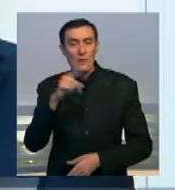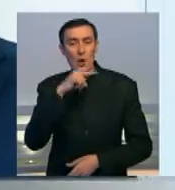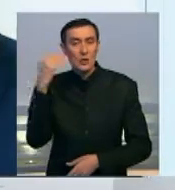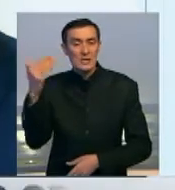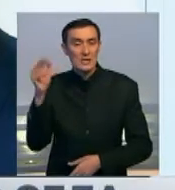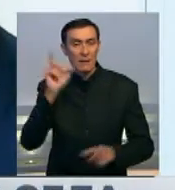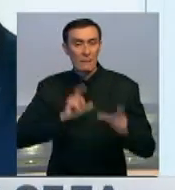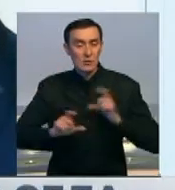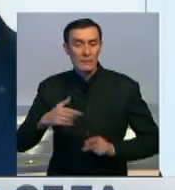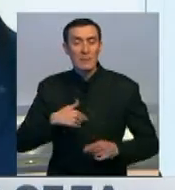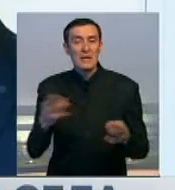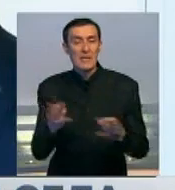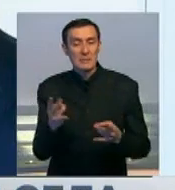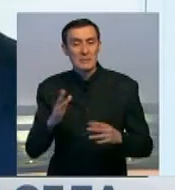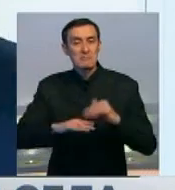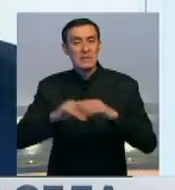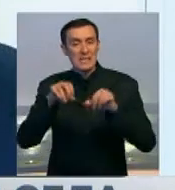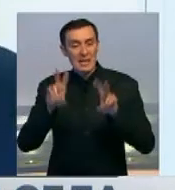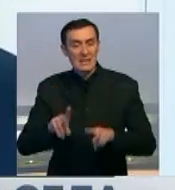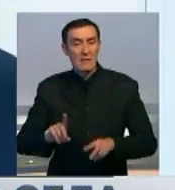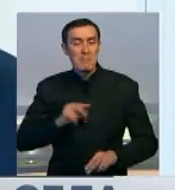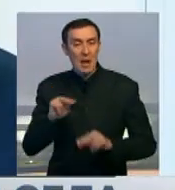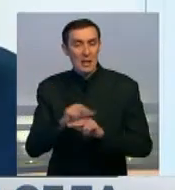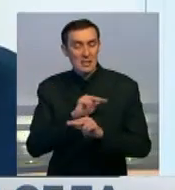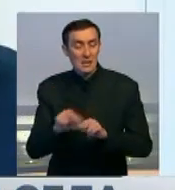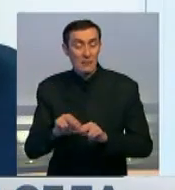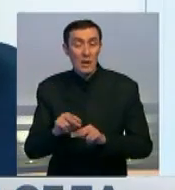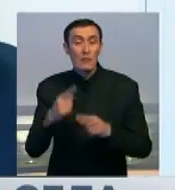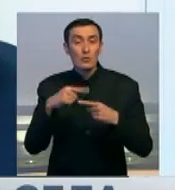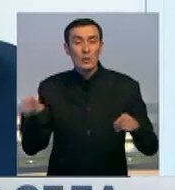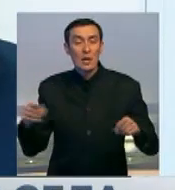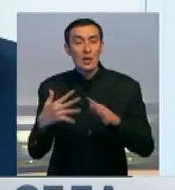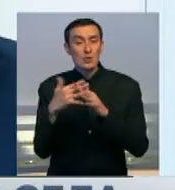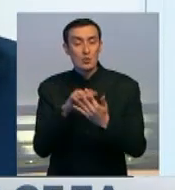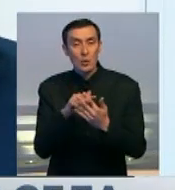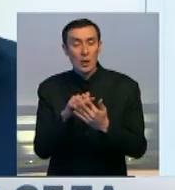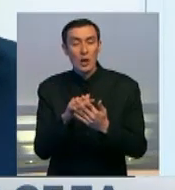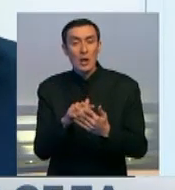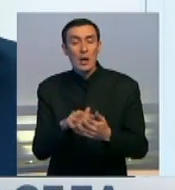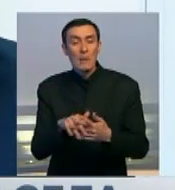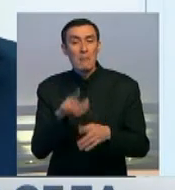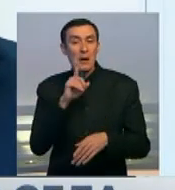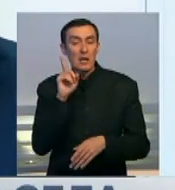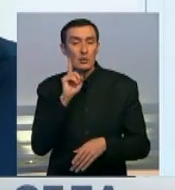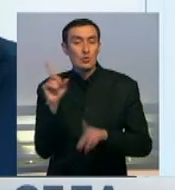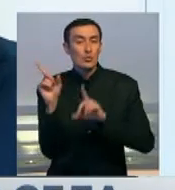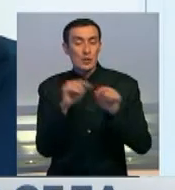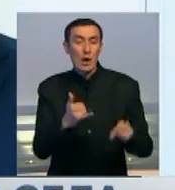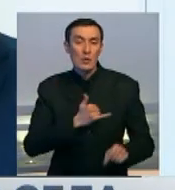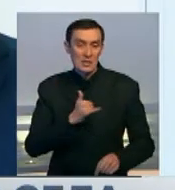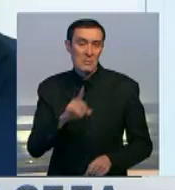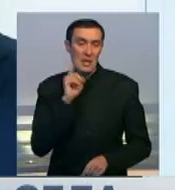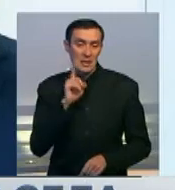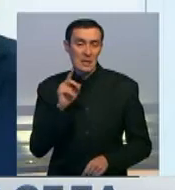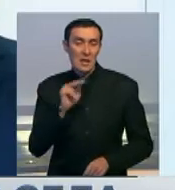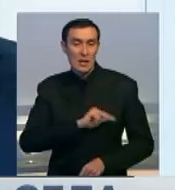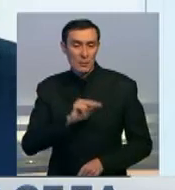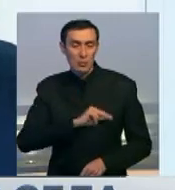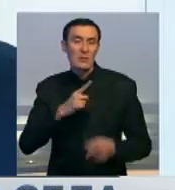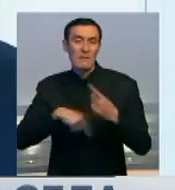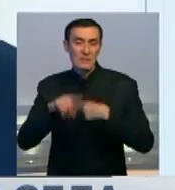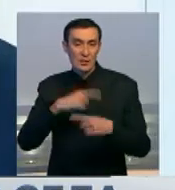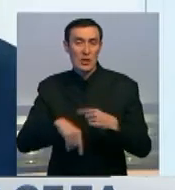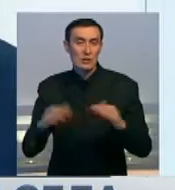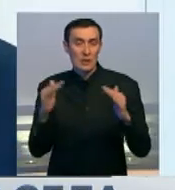вузах необходимых нам агрономов и механизаторов. В других селах отток молодежи, а у нас молодые специалисты работать возвращаются